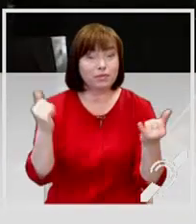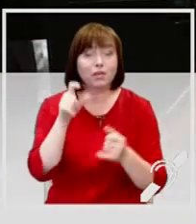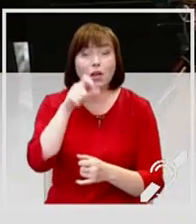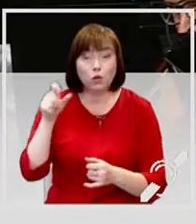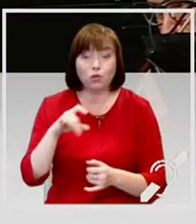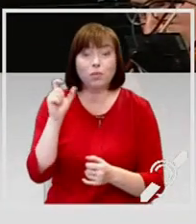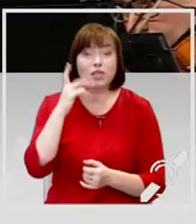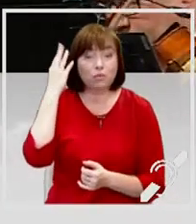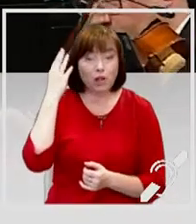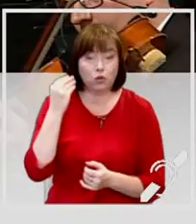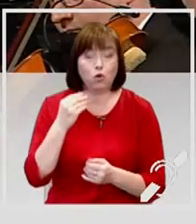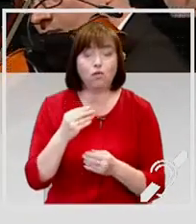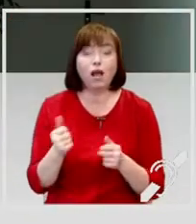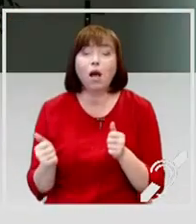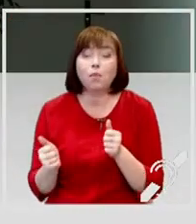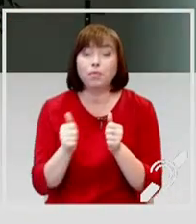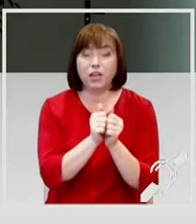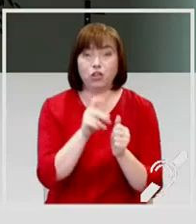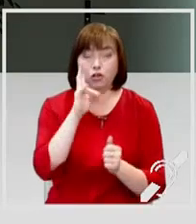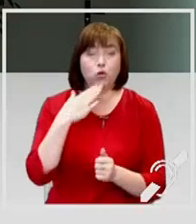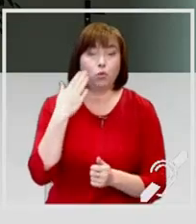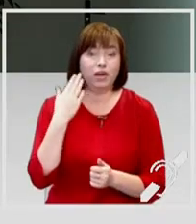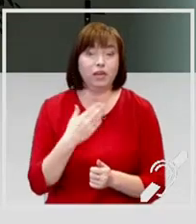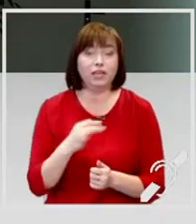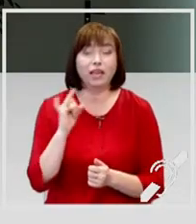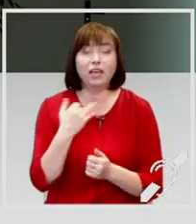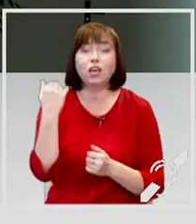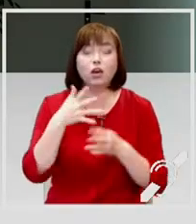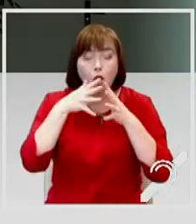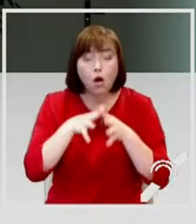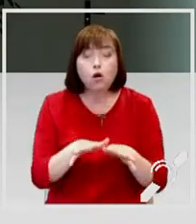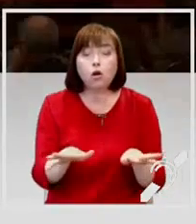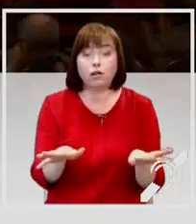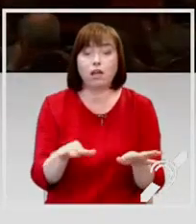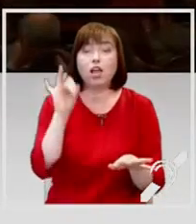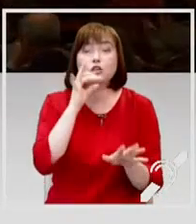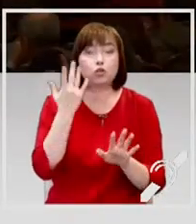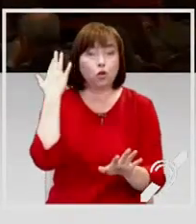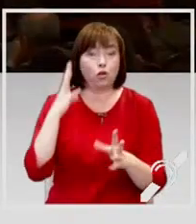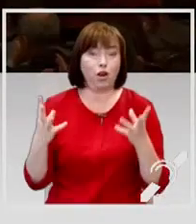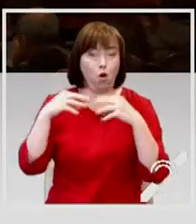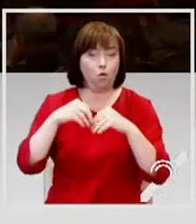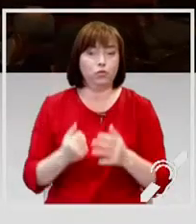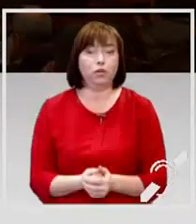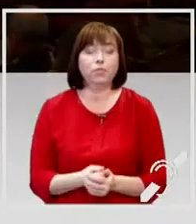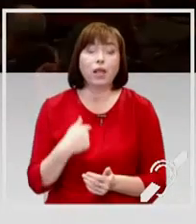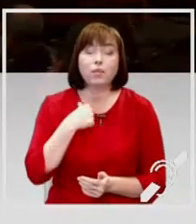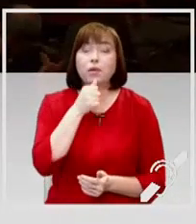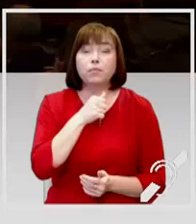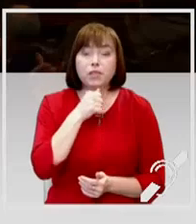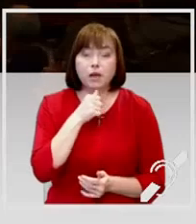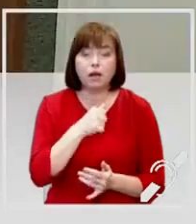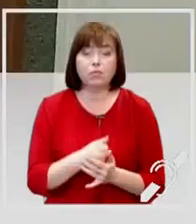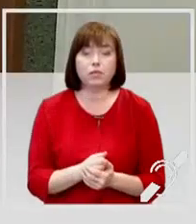din Republica Moldova mai aproape de România și de rădăcinile pe care le avem comune până la urmă. Noi încercăm să venim